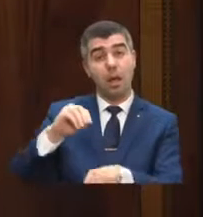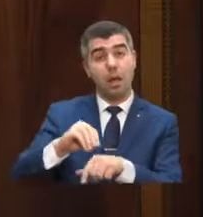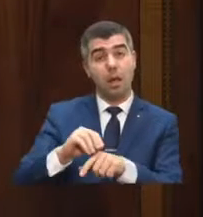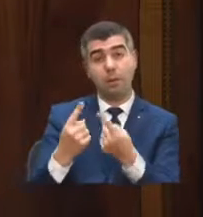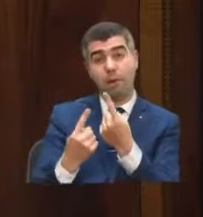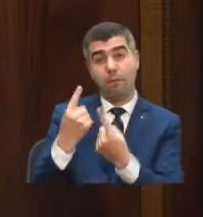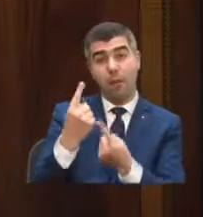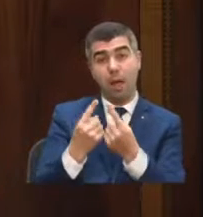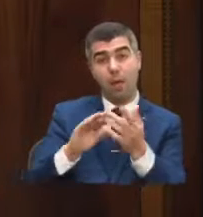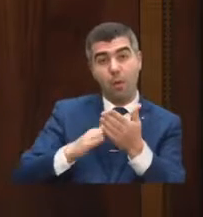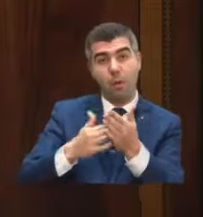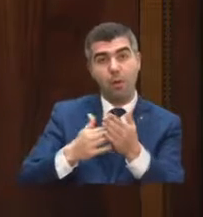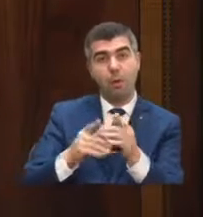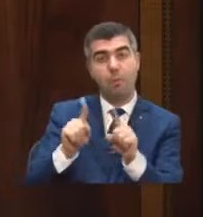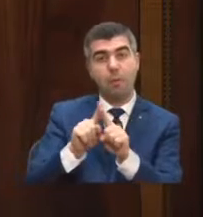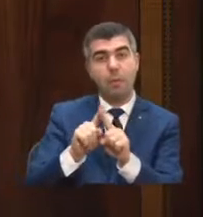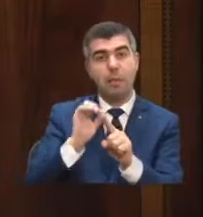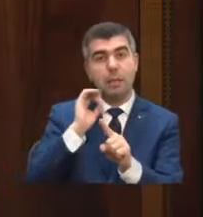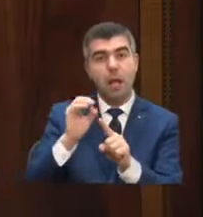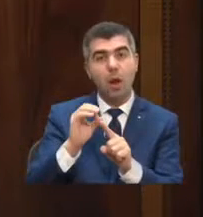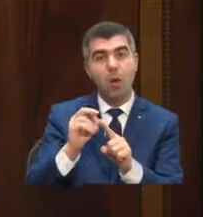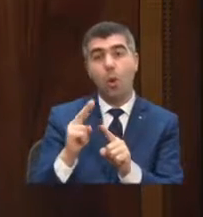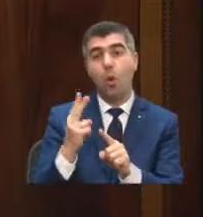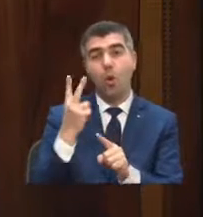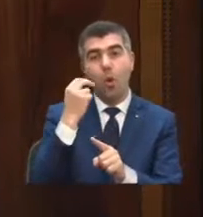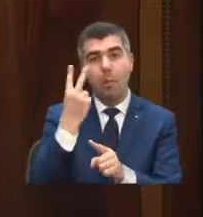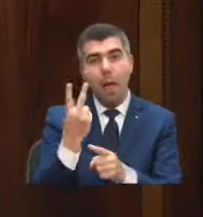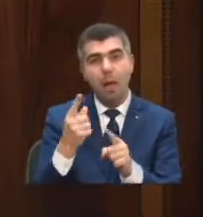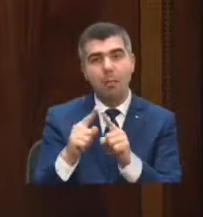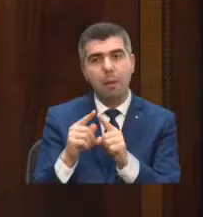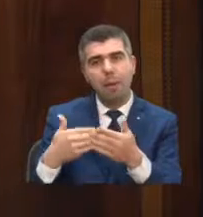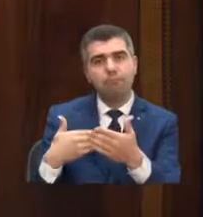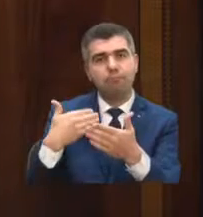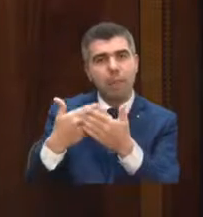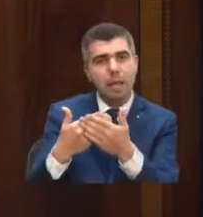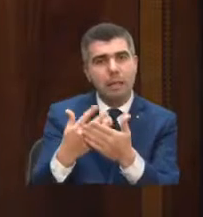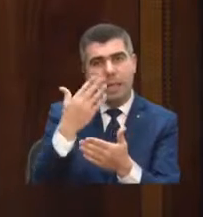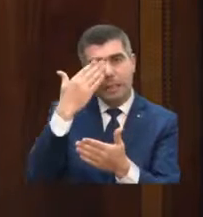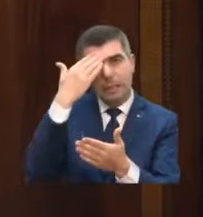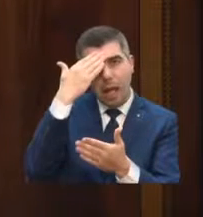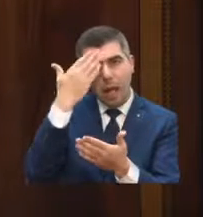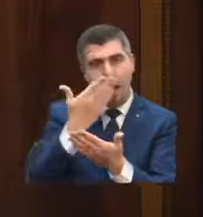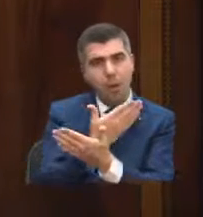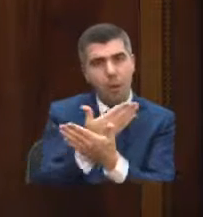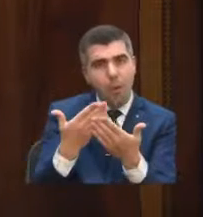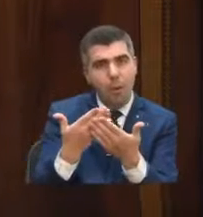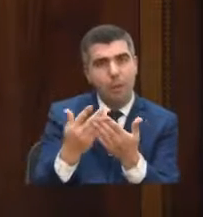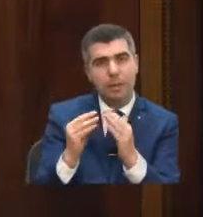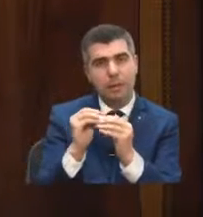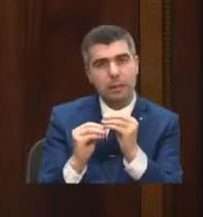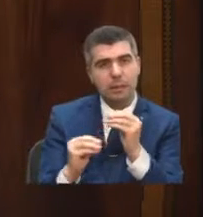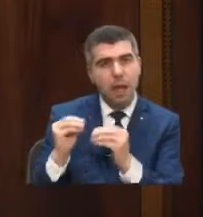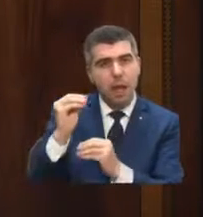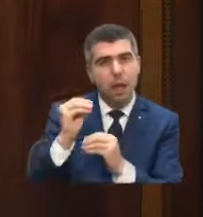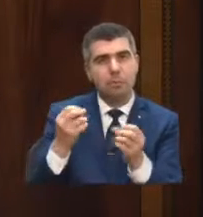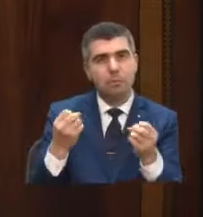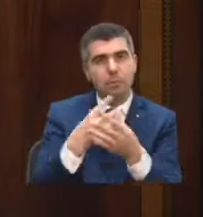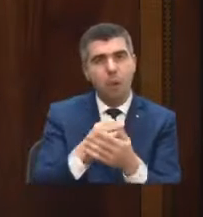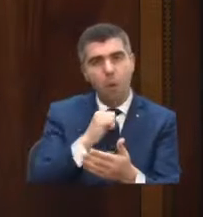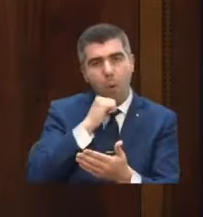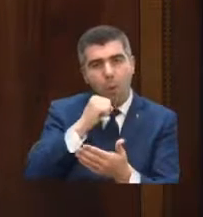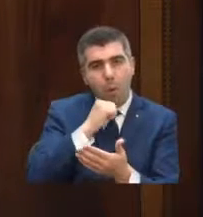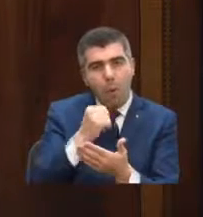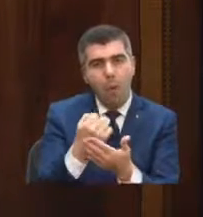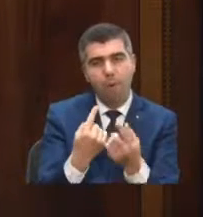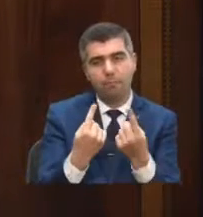السريرية، هناك فترة ديال الحضانة ديال يومين، علامات سريرية كلشي كيعرفها، كتطلع سخانة للإنسان ديال الجسم بشكل مفاجئ، السعال بعض المرات